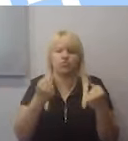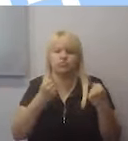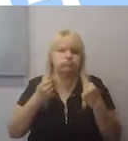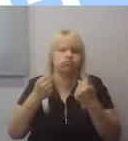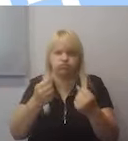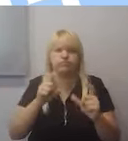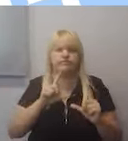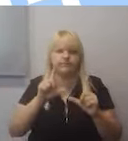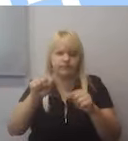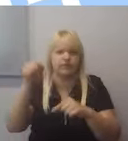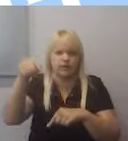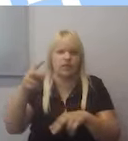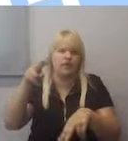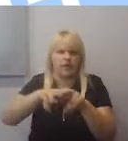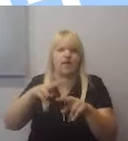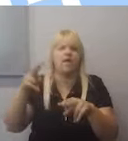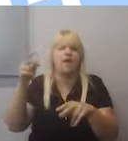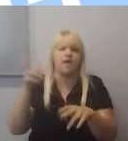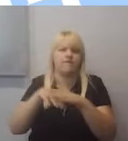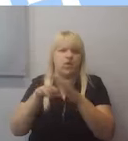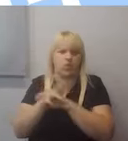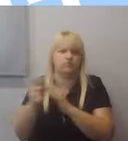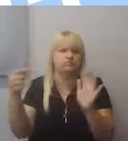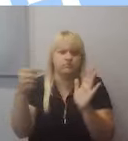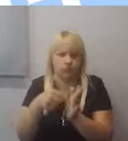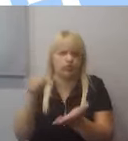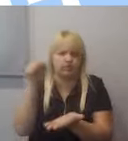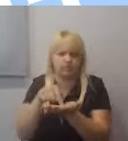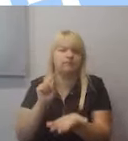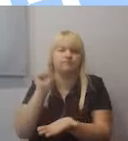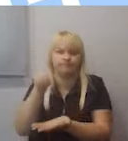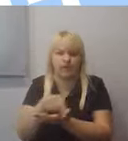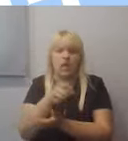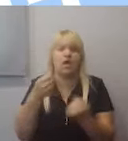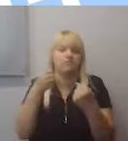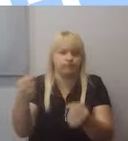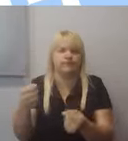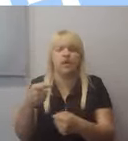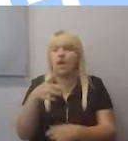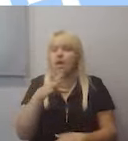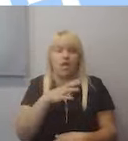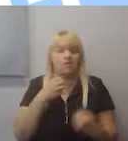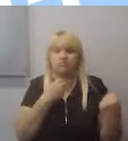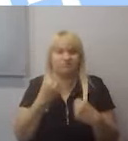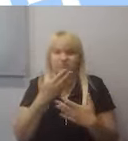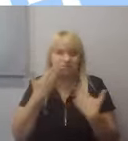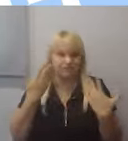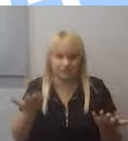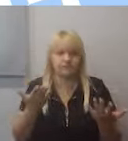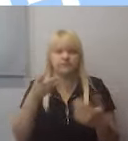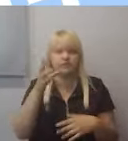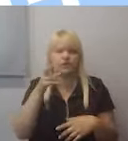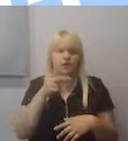evakuācijas punktā vai arī ja nav iespējami izmantot savu transportlīdzekli tad dodies uz tuvāko